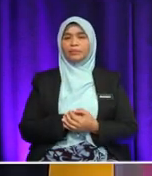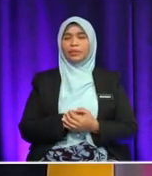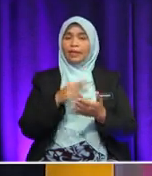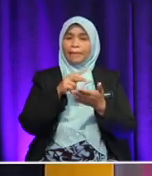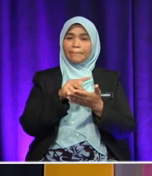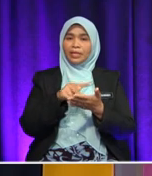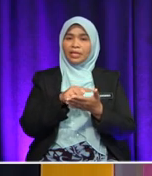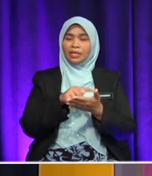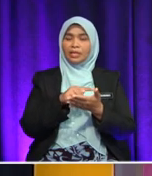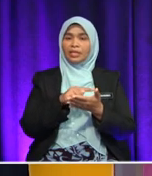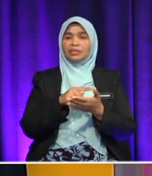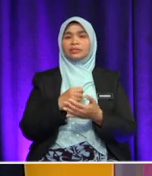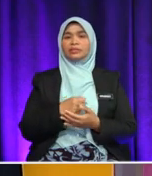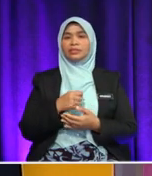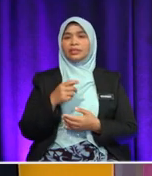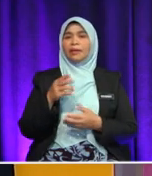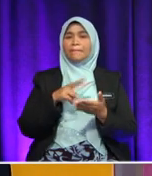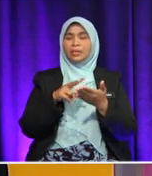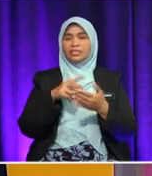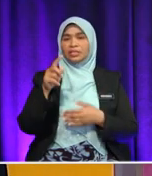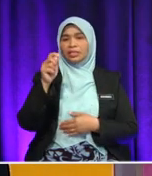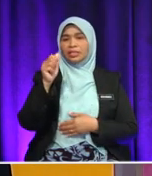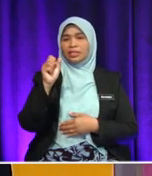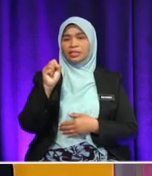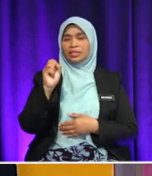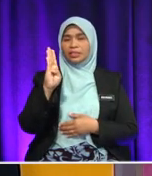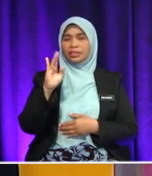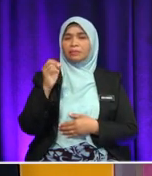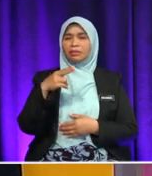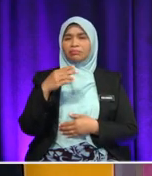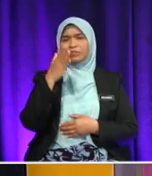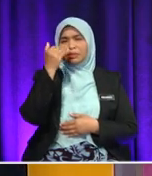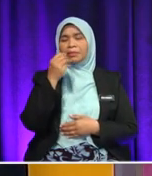bilangan-bilangan bilangan bacaan tasbih tadi